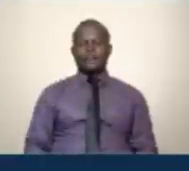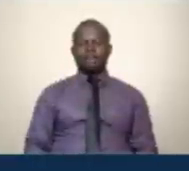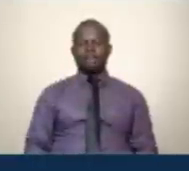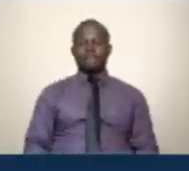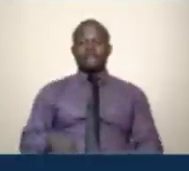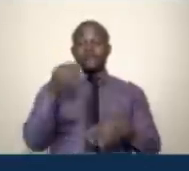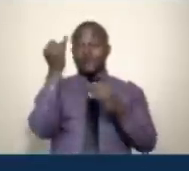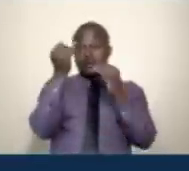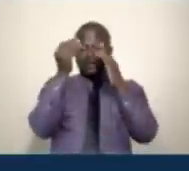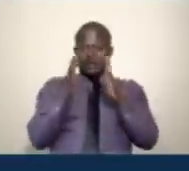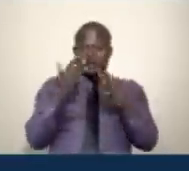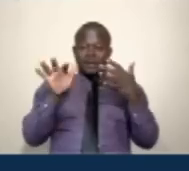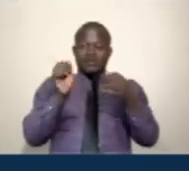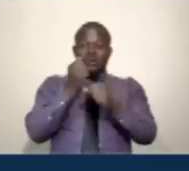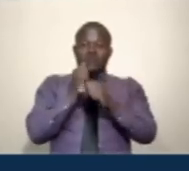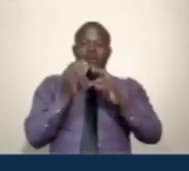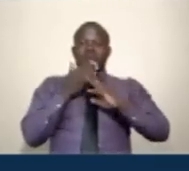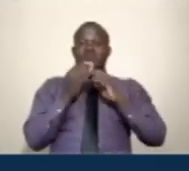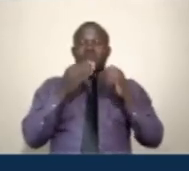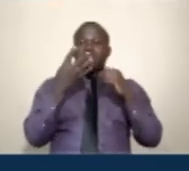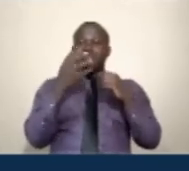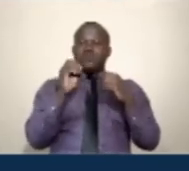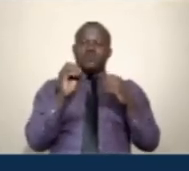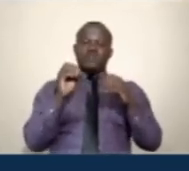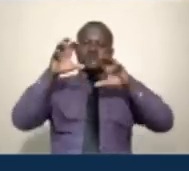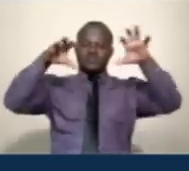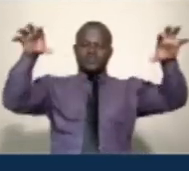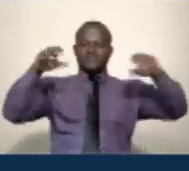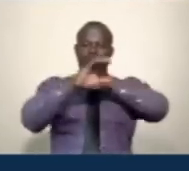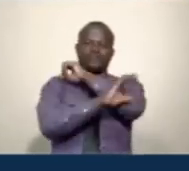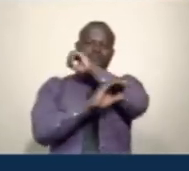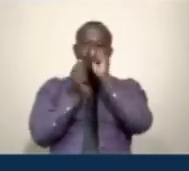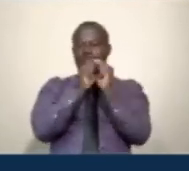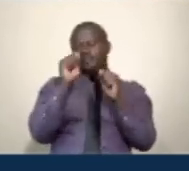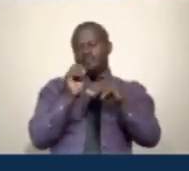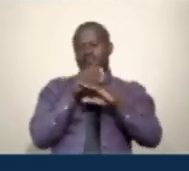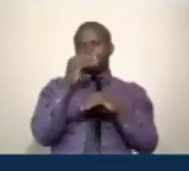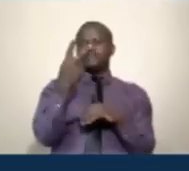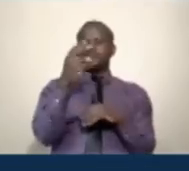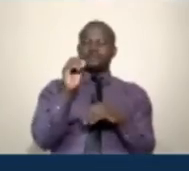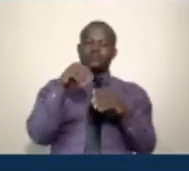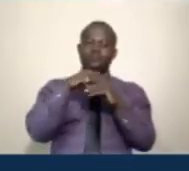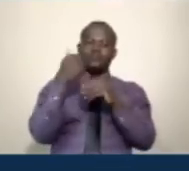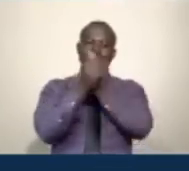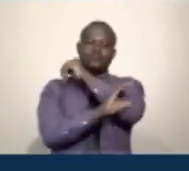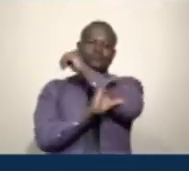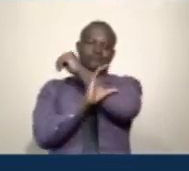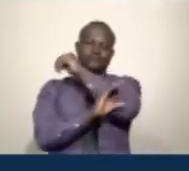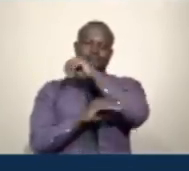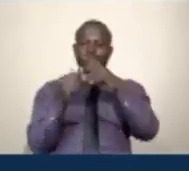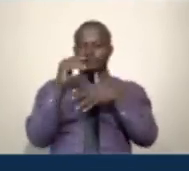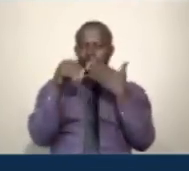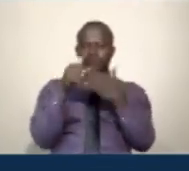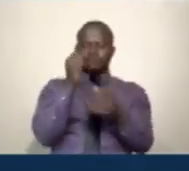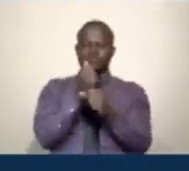Uyu munyabugeni amaze gukora ibibumbano biri hagati ya 40 biri hirya no hino mu gihugu n'ibigera kuri 20 biri hanze y'u Rwanda.